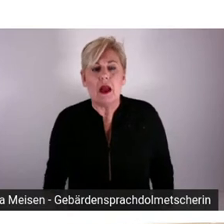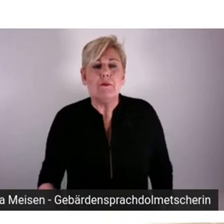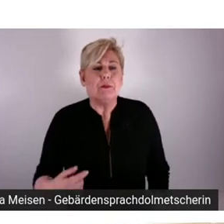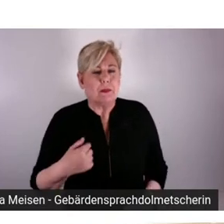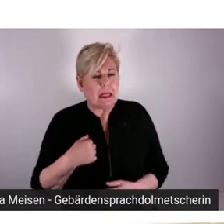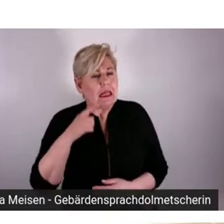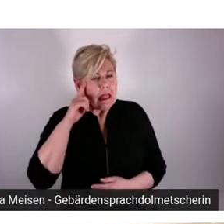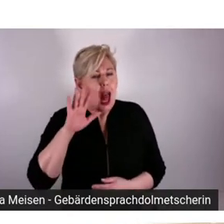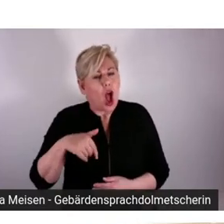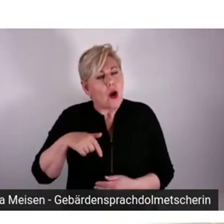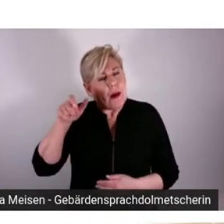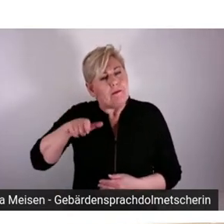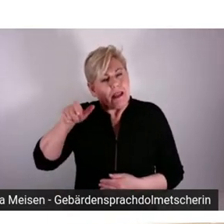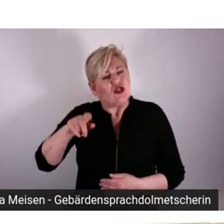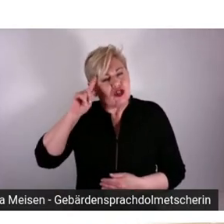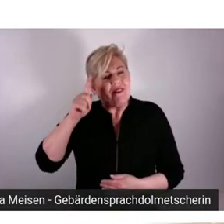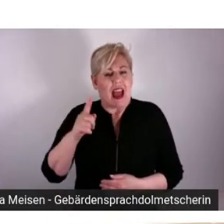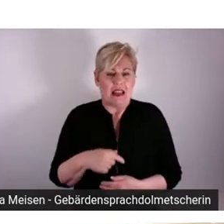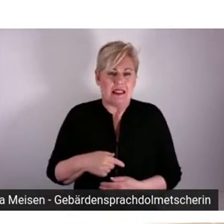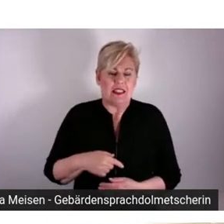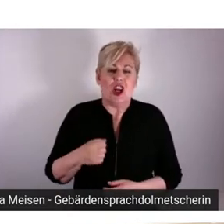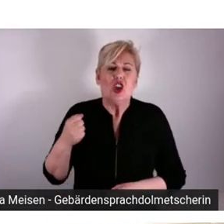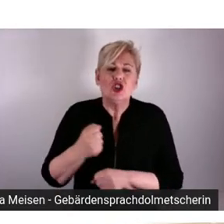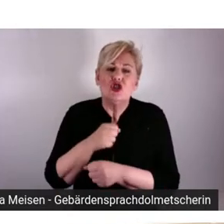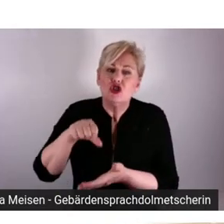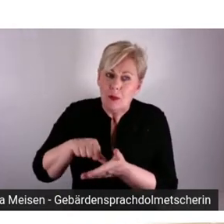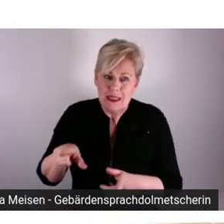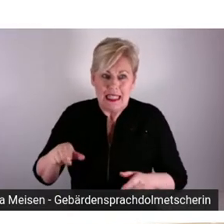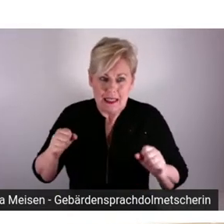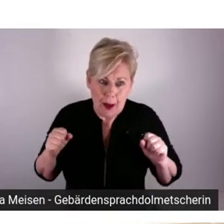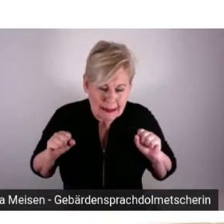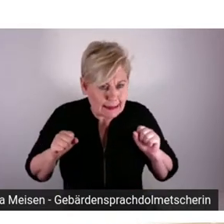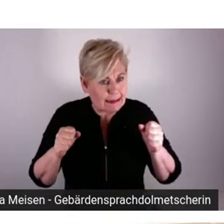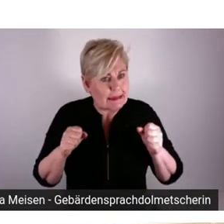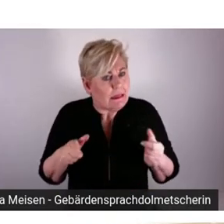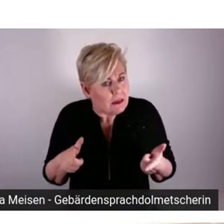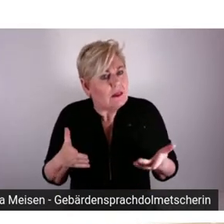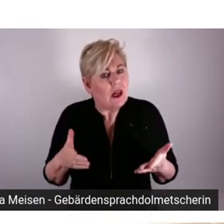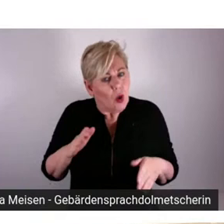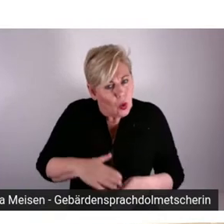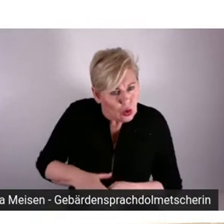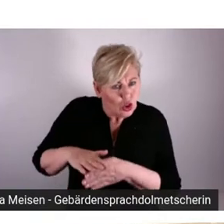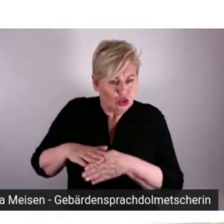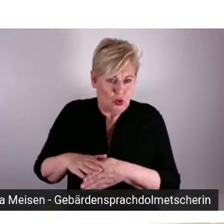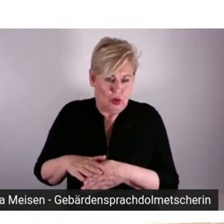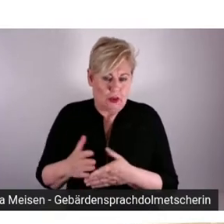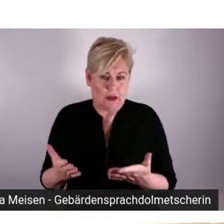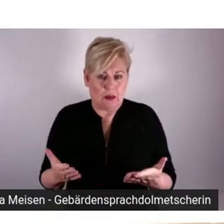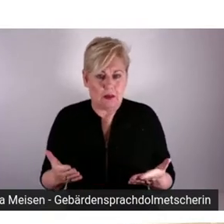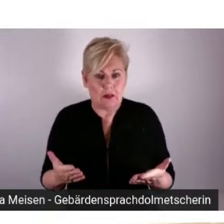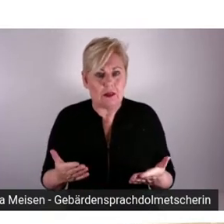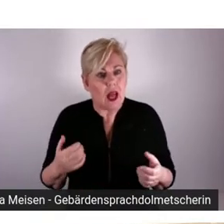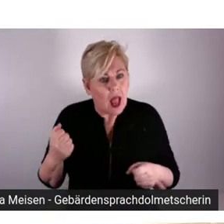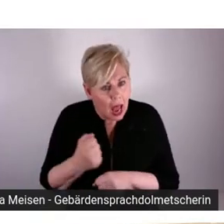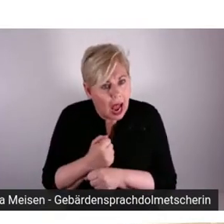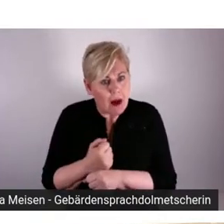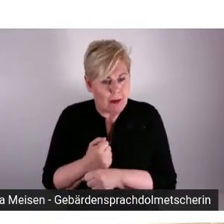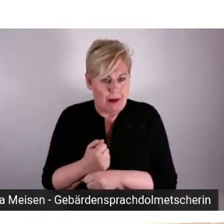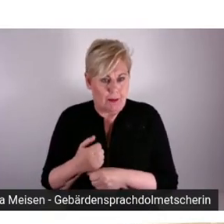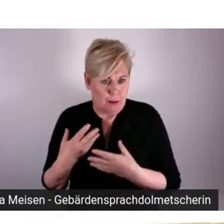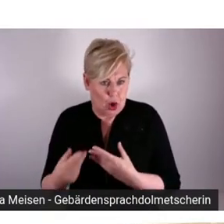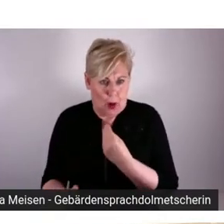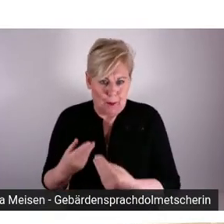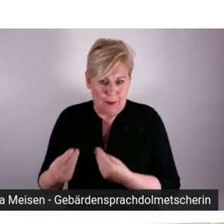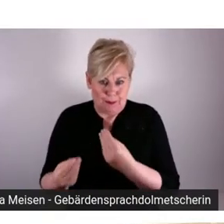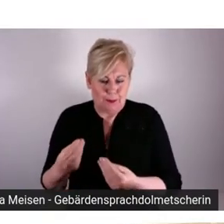wissen, dass die Jobcenter sehr bemüht sind, für sie unterstützend zu wirken, dass sie in Arbeit kommen. Deshalb